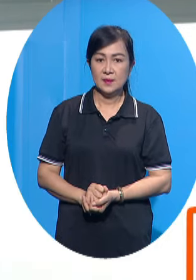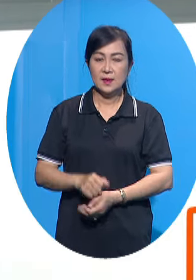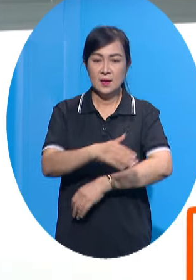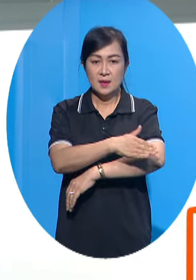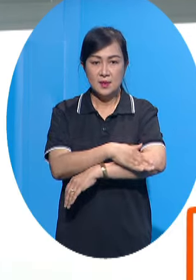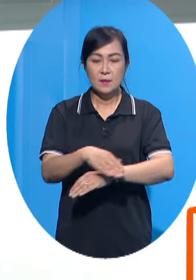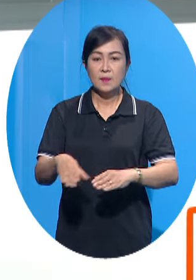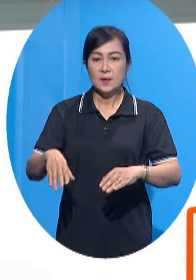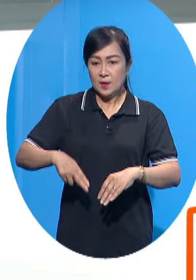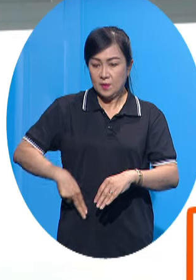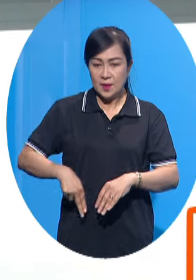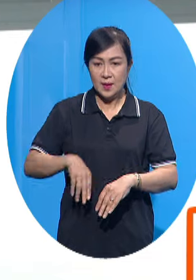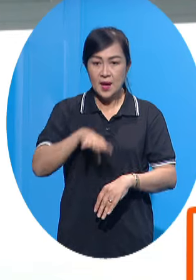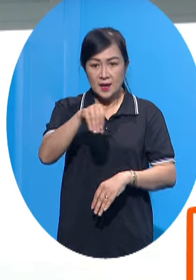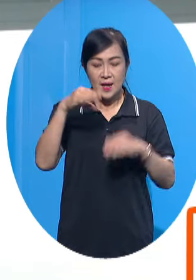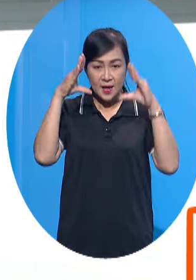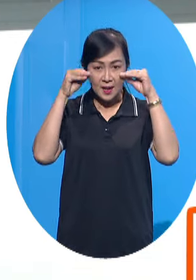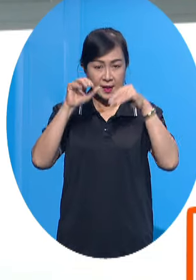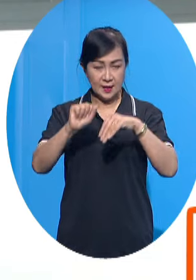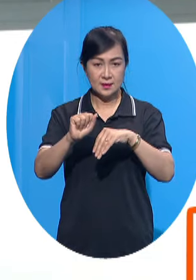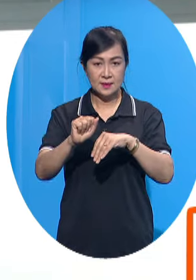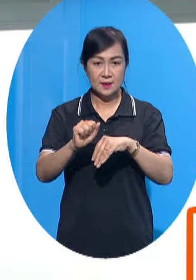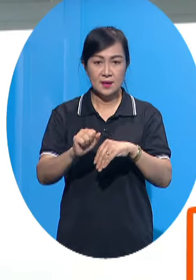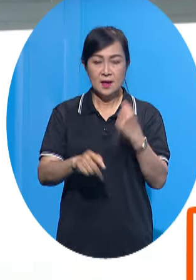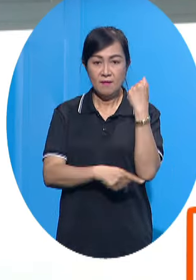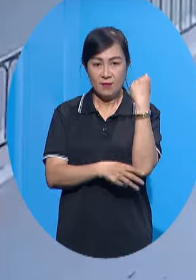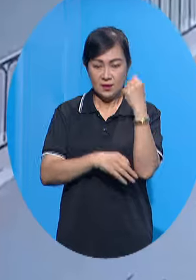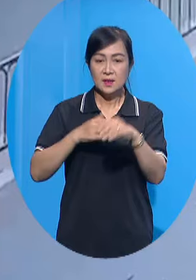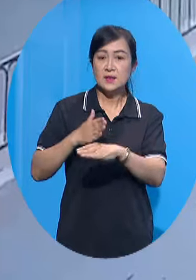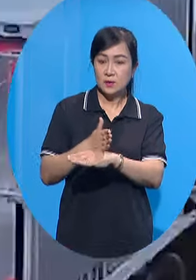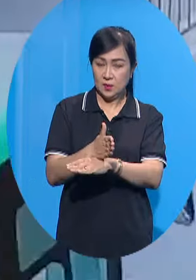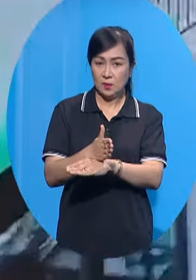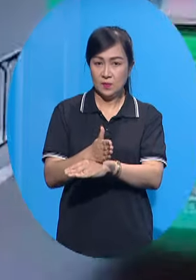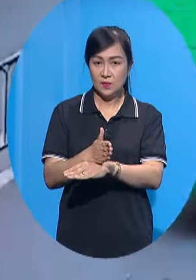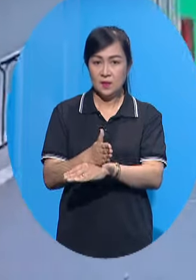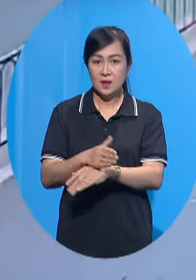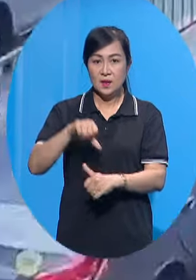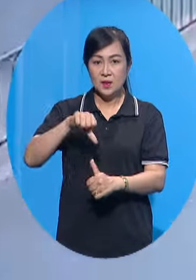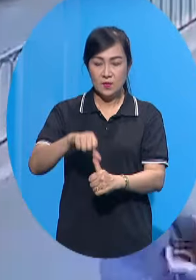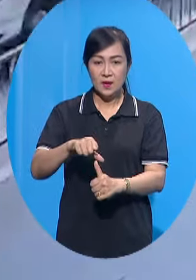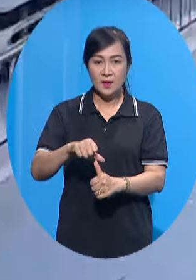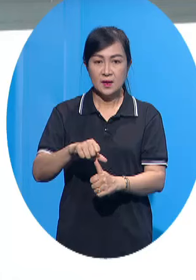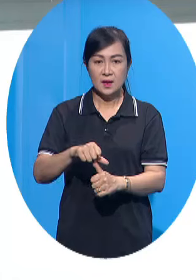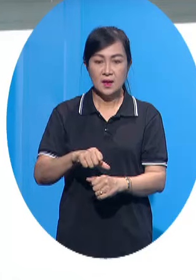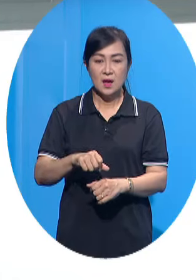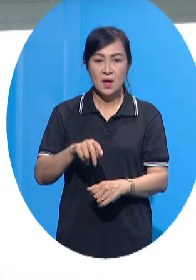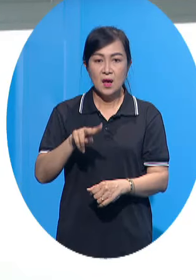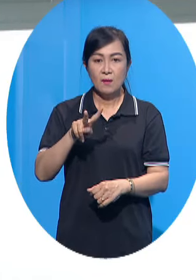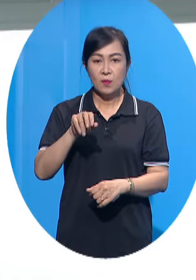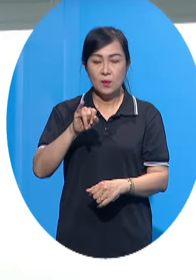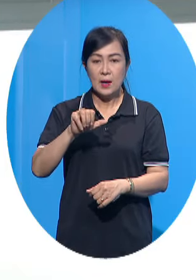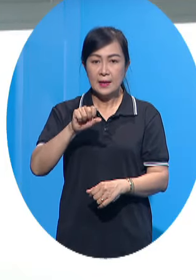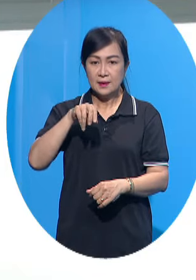lực lượng công an phường trích xuất hình ảnh phương tiện giao thông, những cái liên quan đến những cái vụ việc trong cái vụ án, cũng như